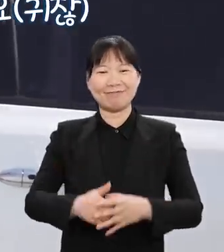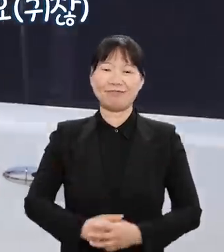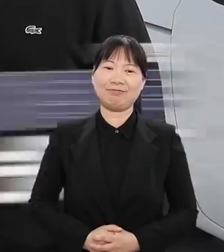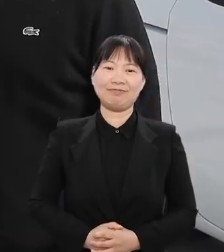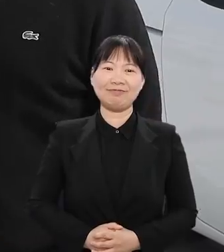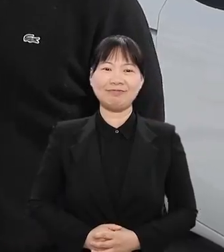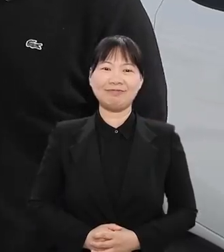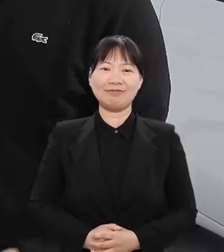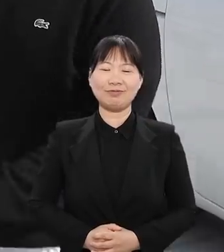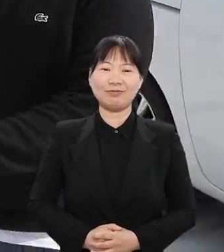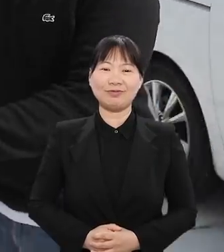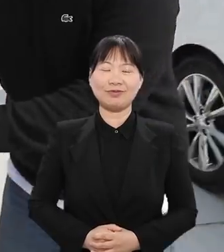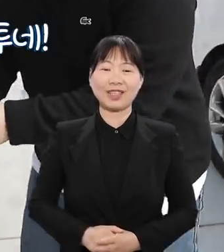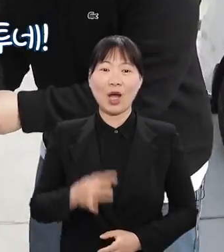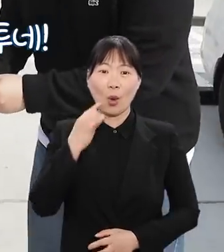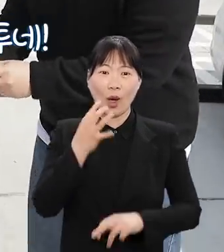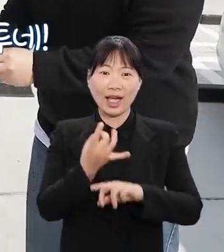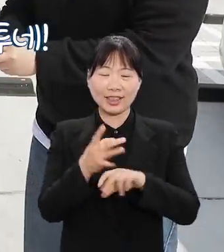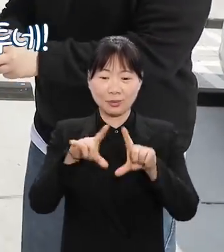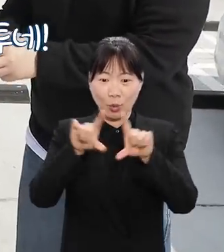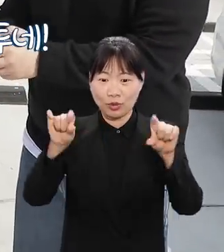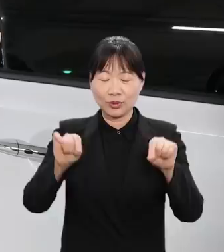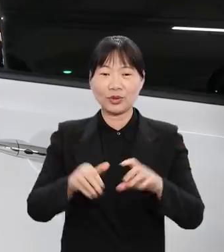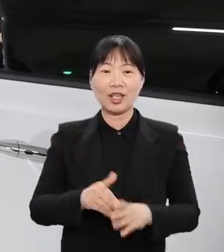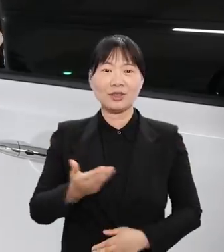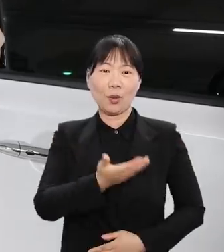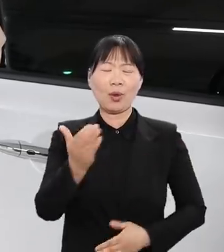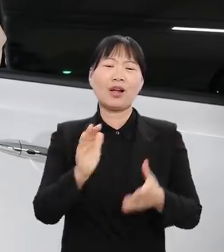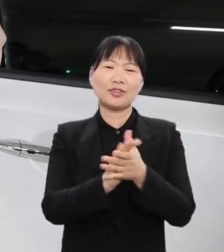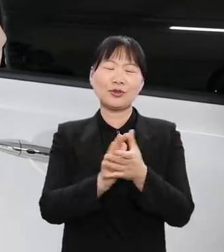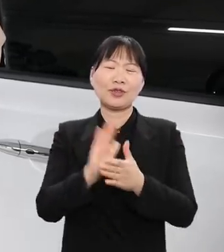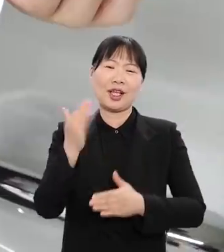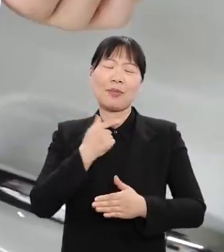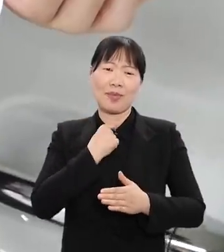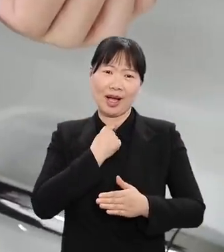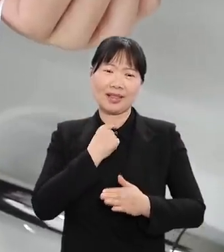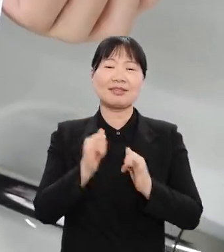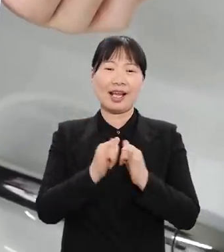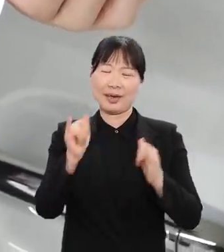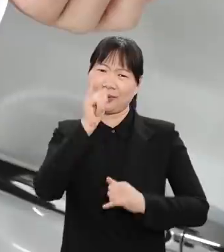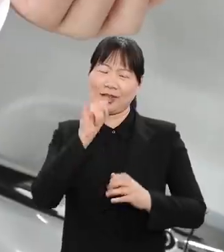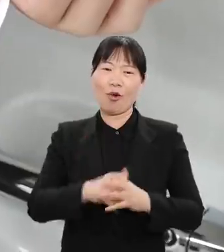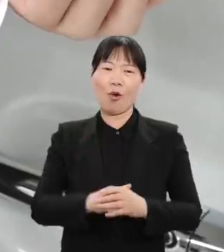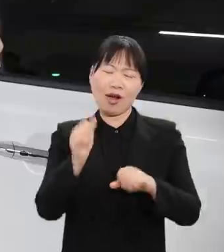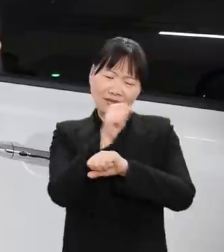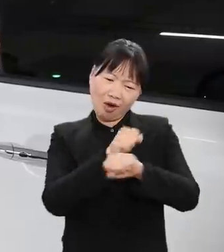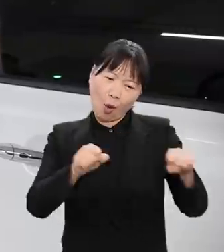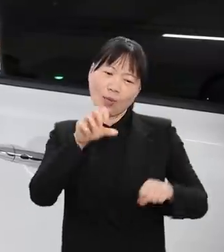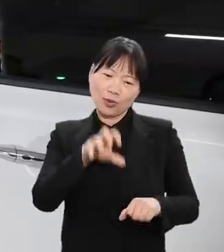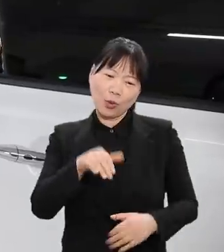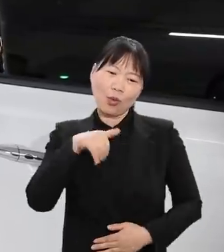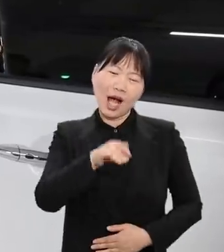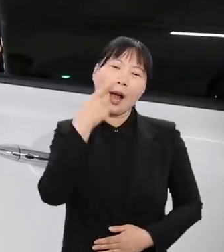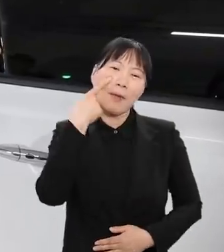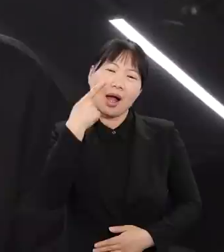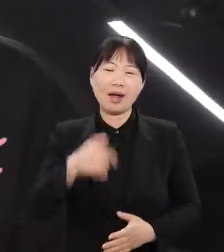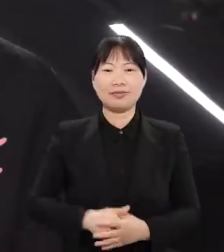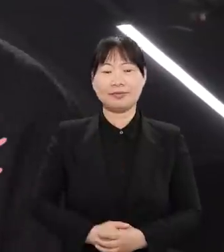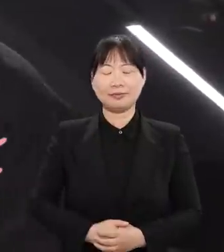안녕하세요. 이거 봐. 어? 황금 봉투네? 여러분과 친구가 되고 싶어하는 사람이 있습니다. 광장으로